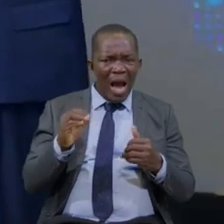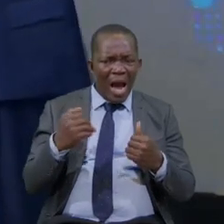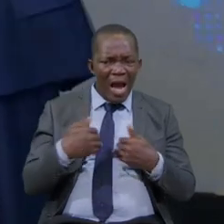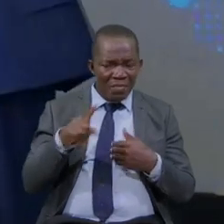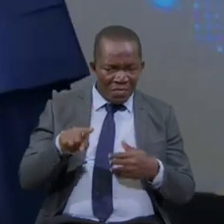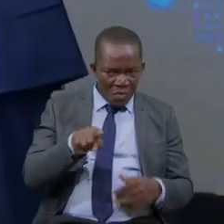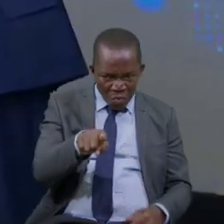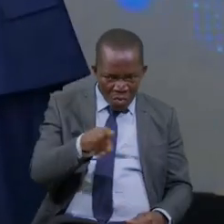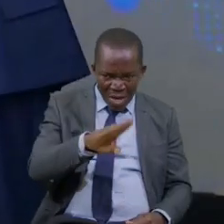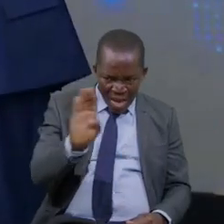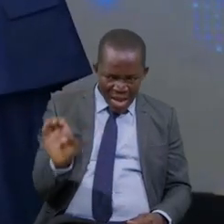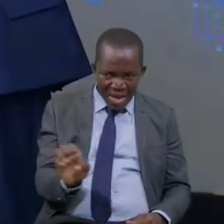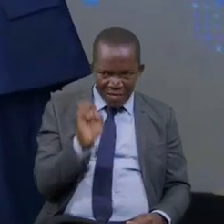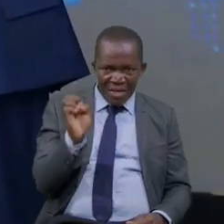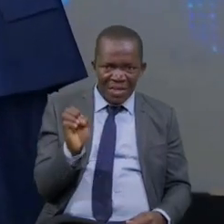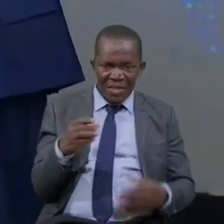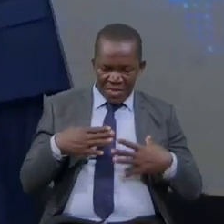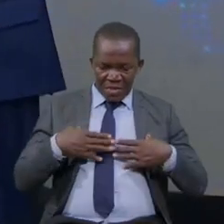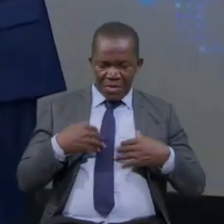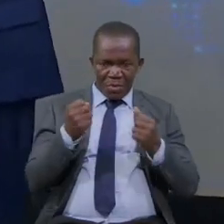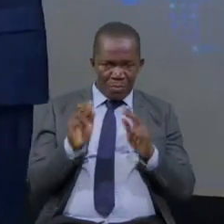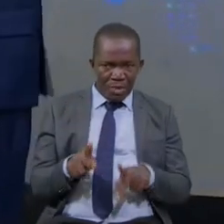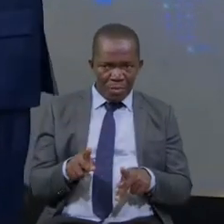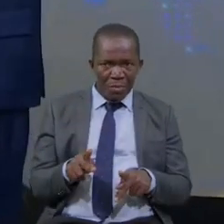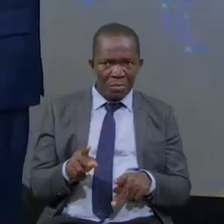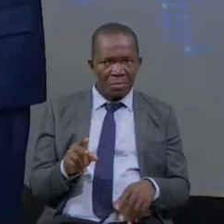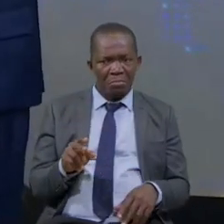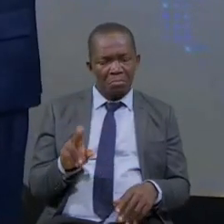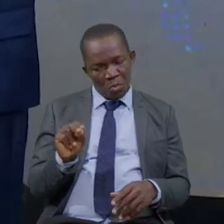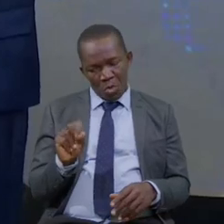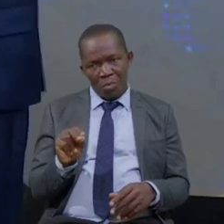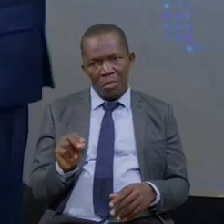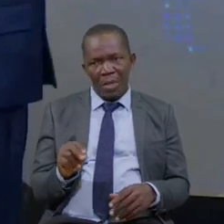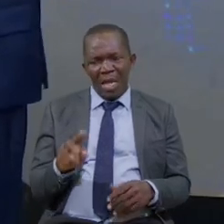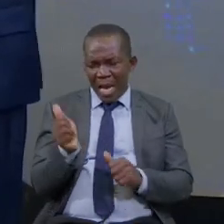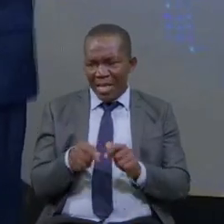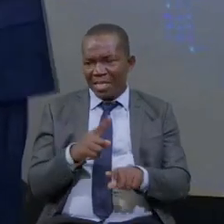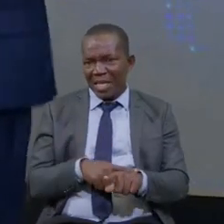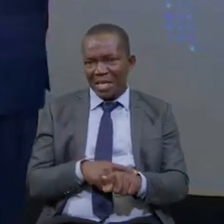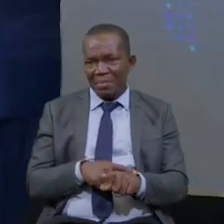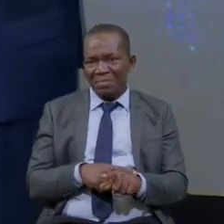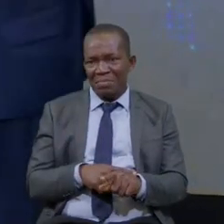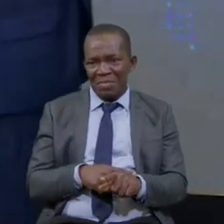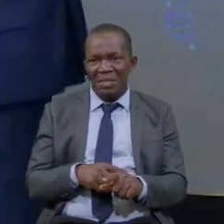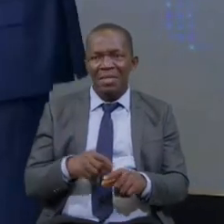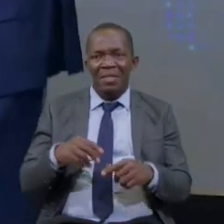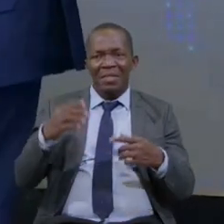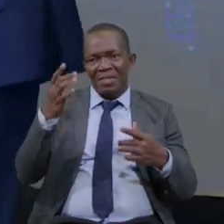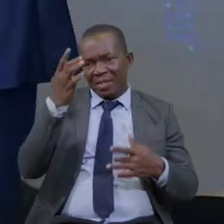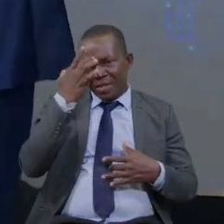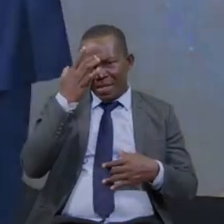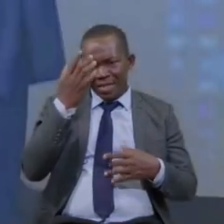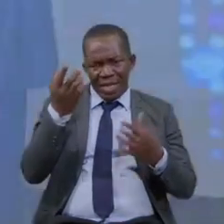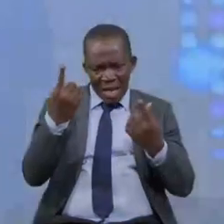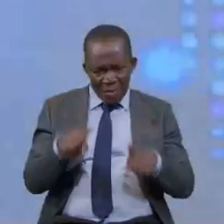chaque fois que les situations difficiles viennent dans la vie, j'appelle notre pasteur de temps. Chaque fois